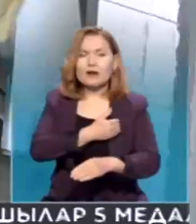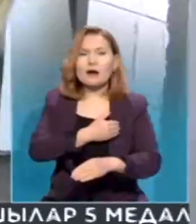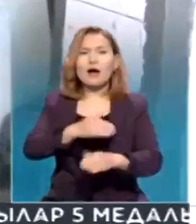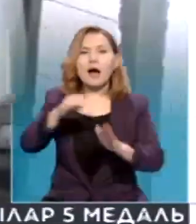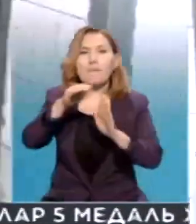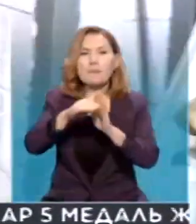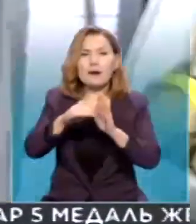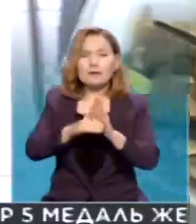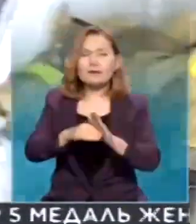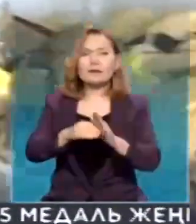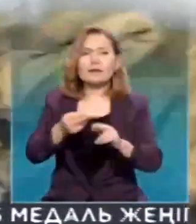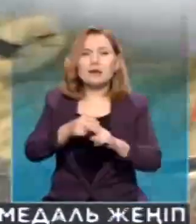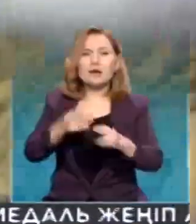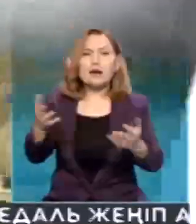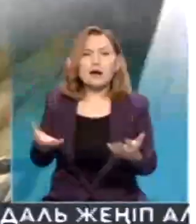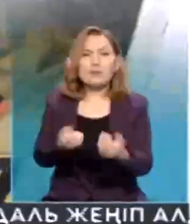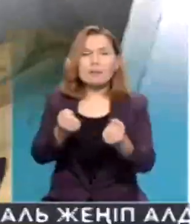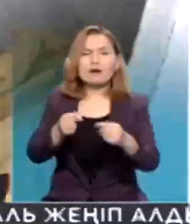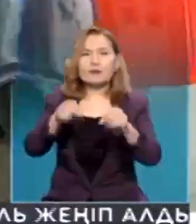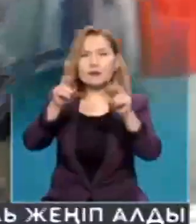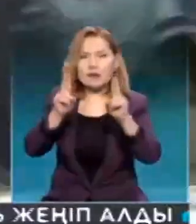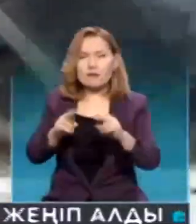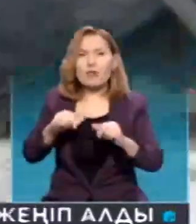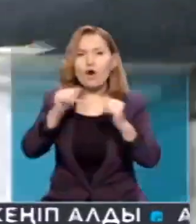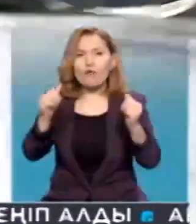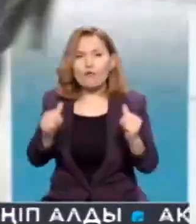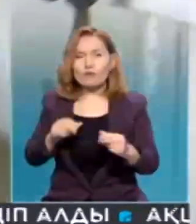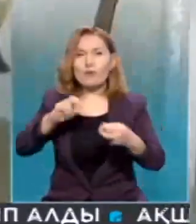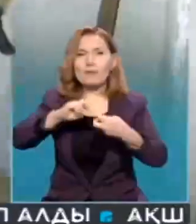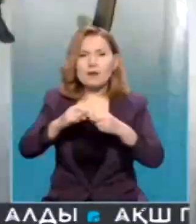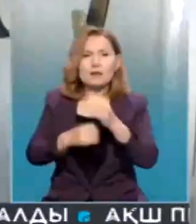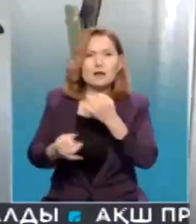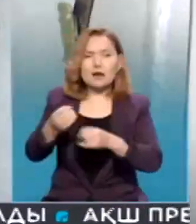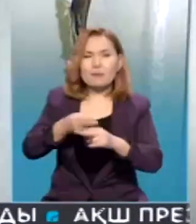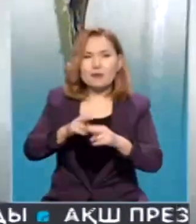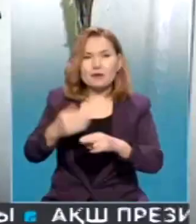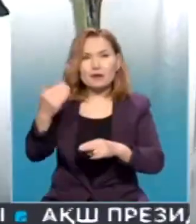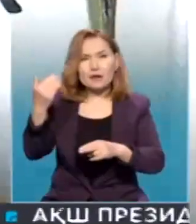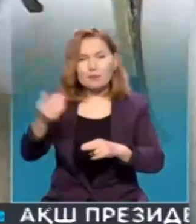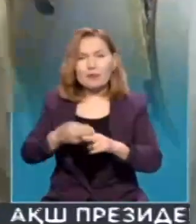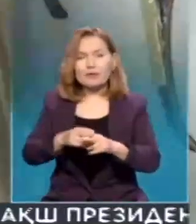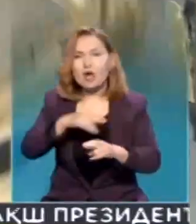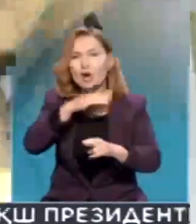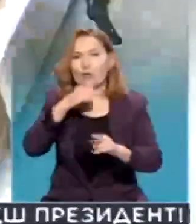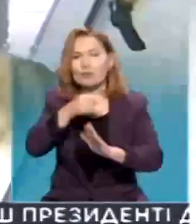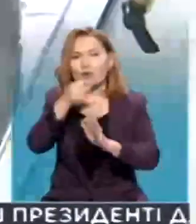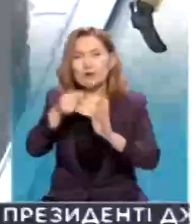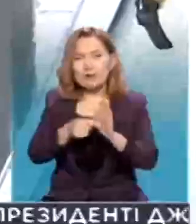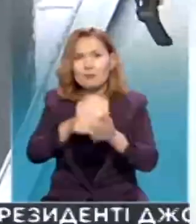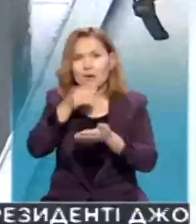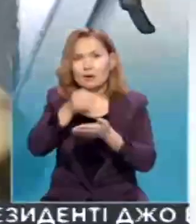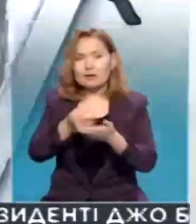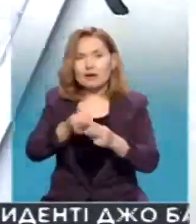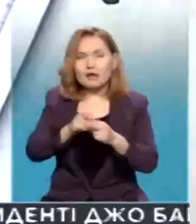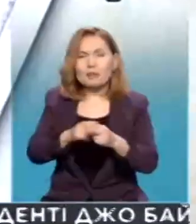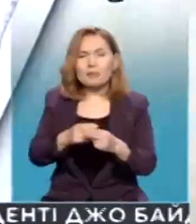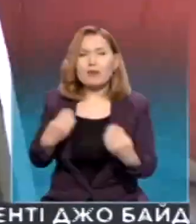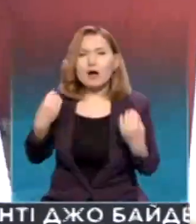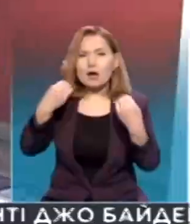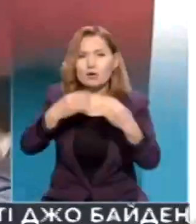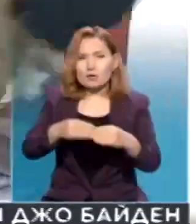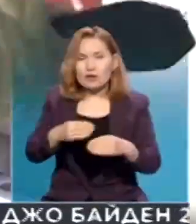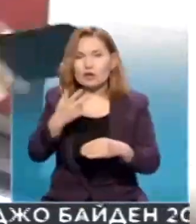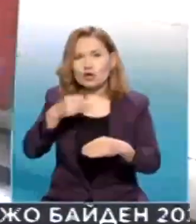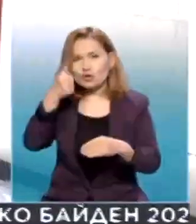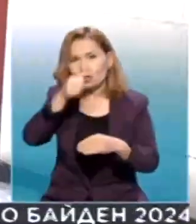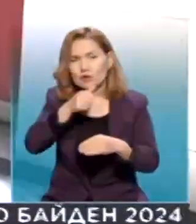Бағдарламада төтенше жағдайлар қызметі мамандарының форма мәселесі де көтерілді. Көрермен тарапынан келген сұрақта қызмет киім 3 жыл сайын